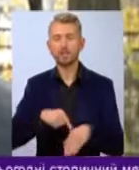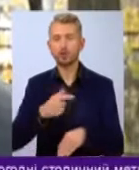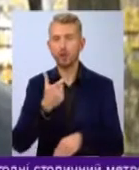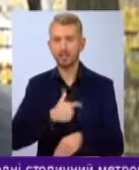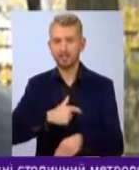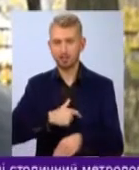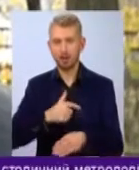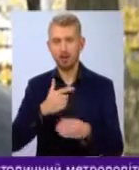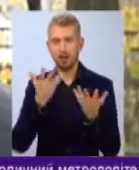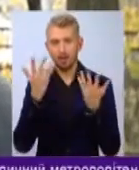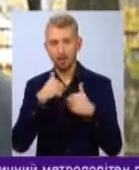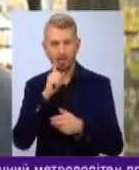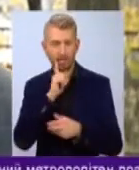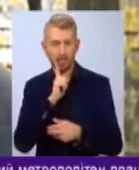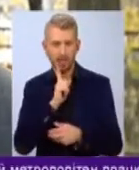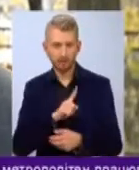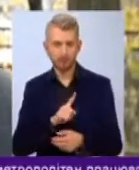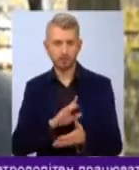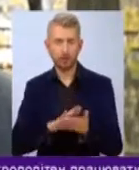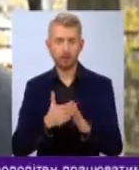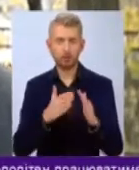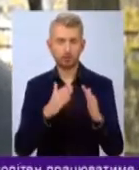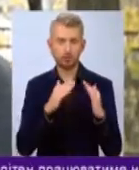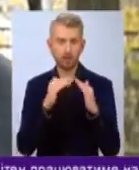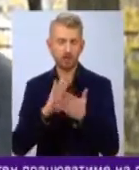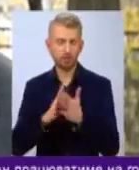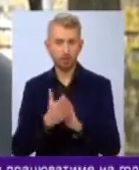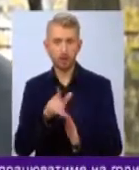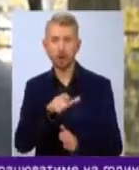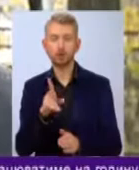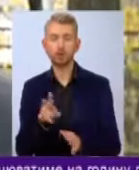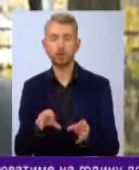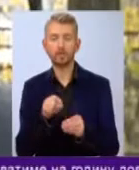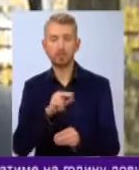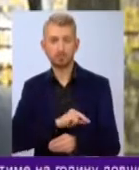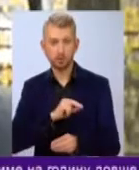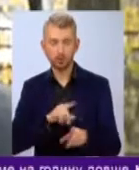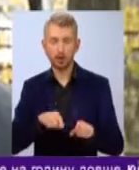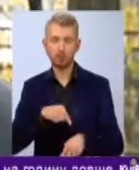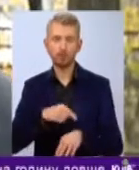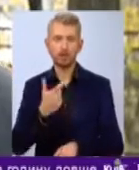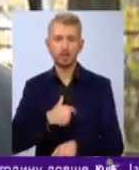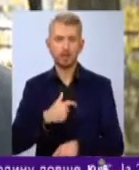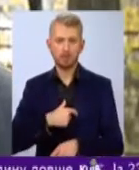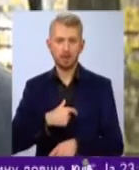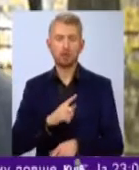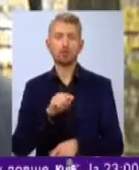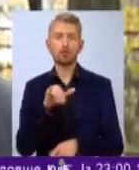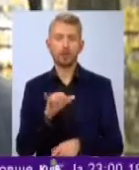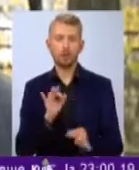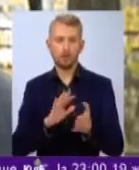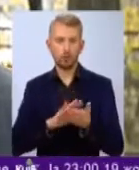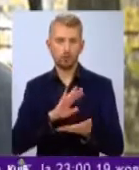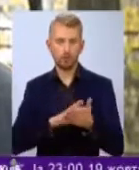в затишній домашній атмосфері, і люди, які з ними працюють, також відчували на собі, що у них нормальні умови